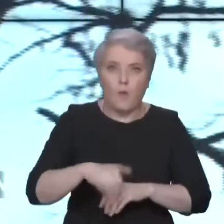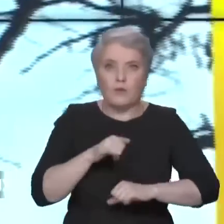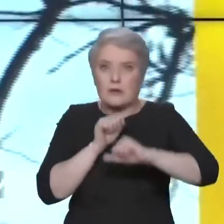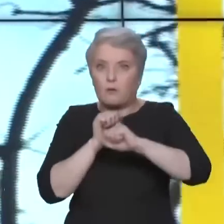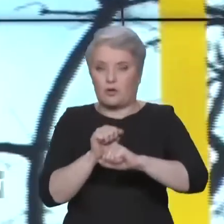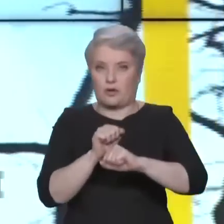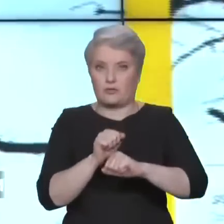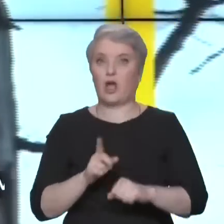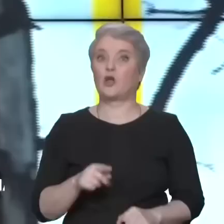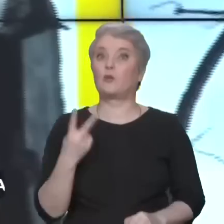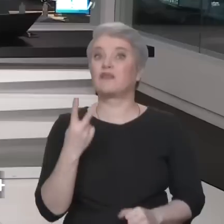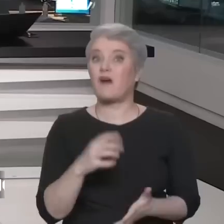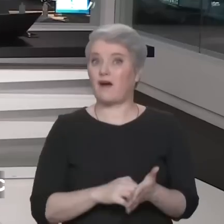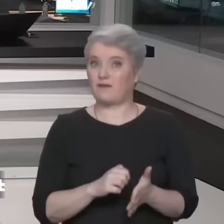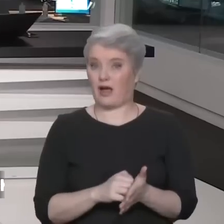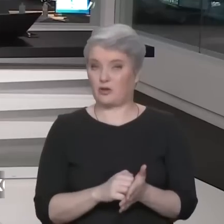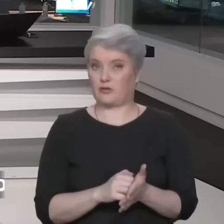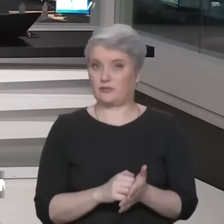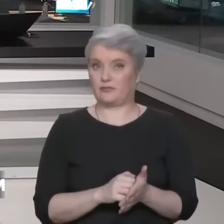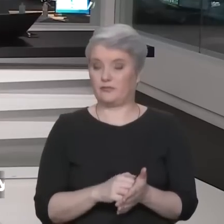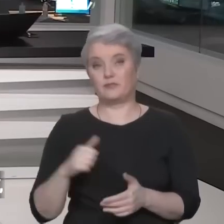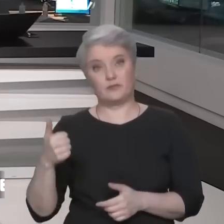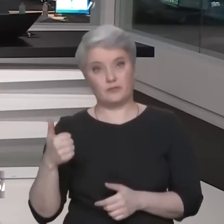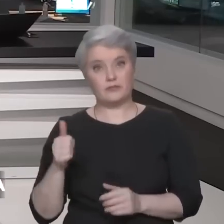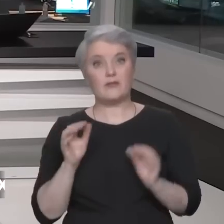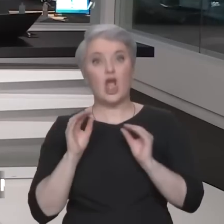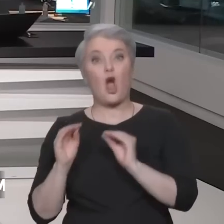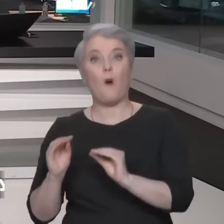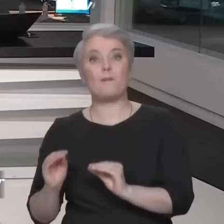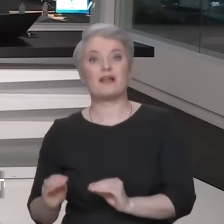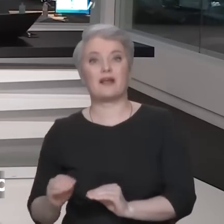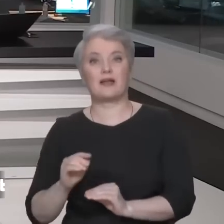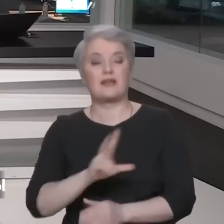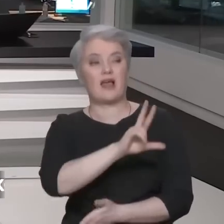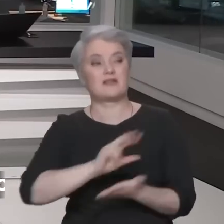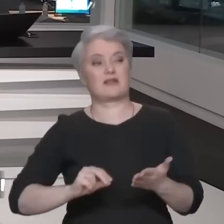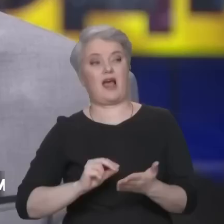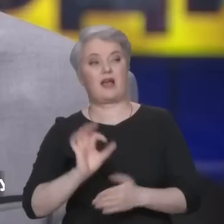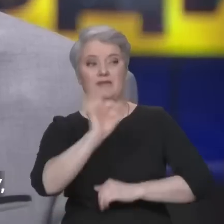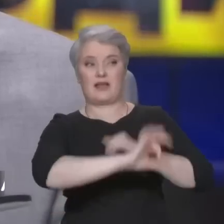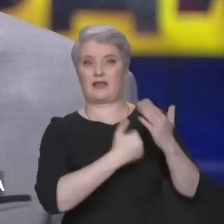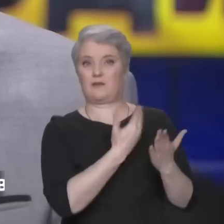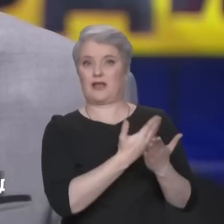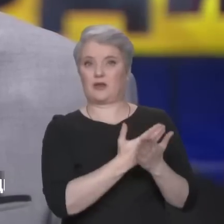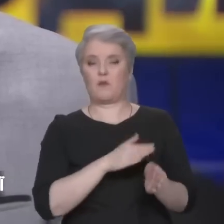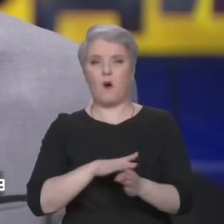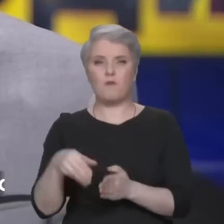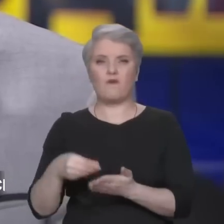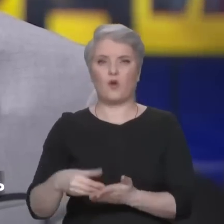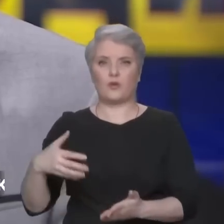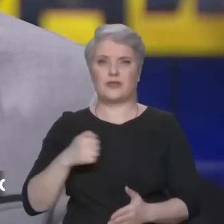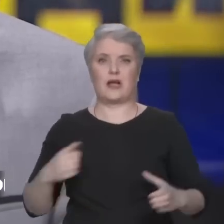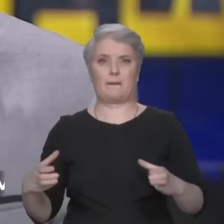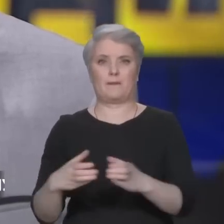фактично два фактори, основні два фактори. Це комплектація за західним зразком повноцінних підрозділів в достатній